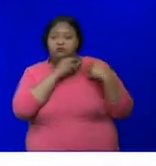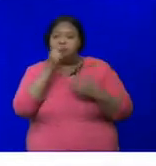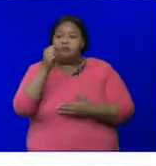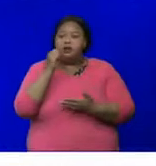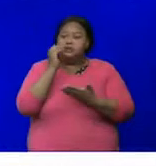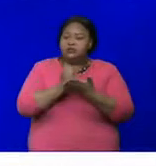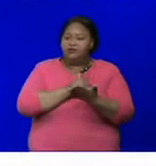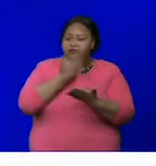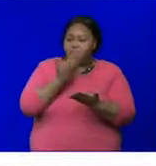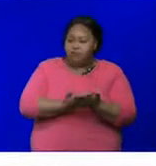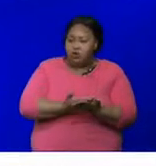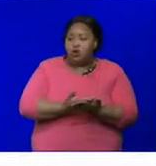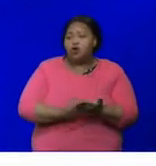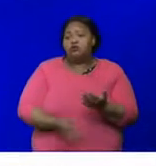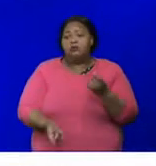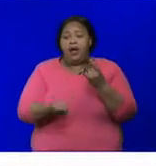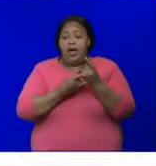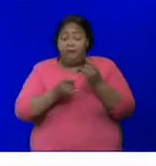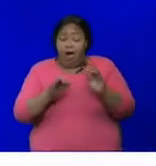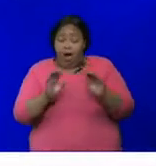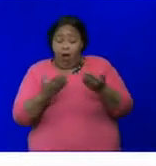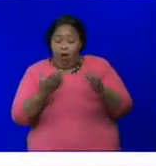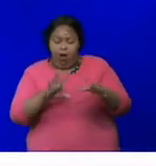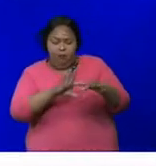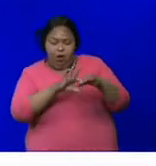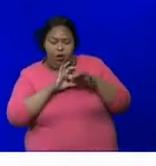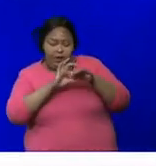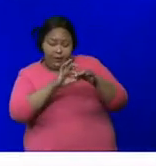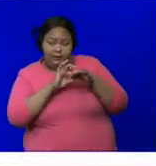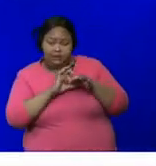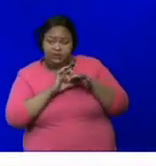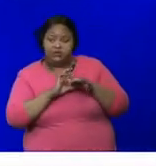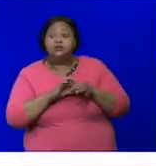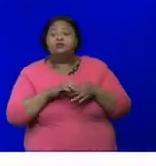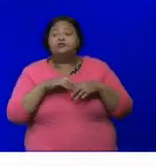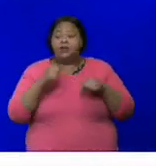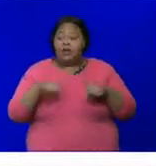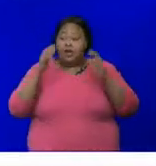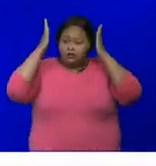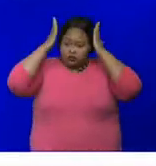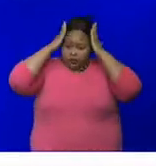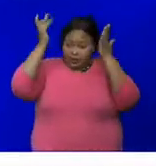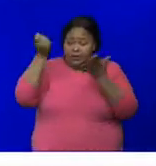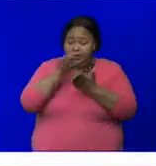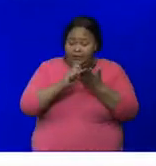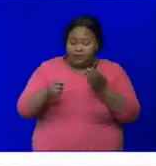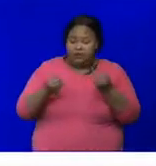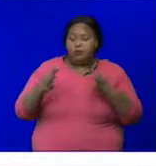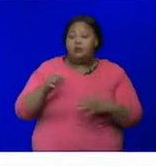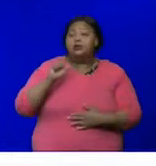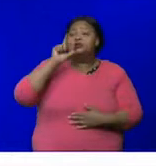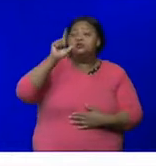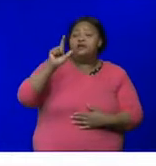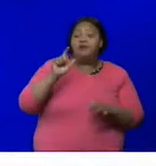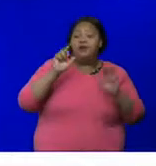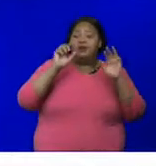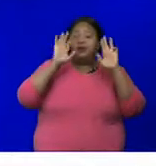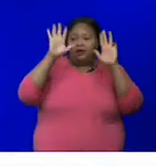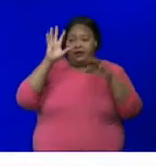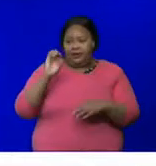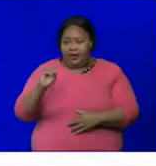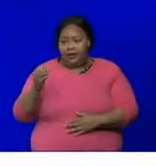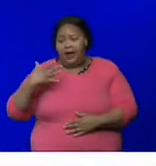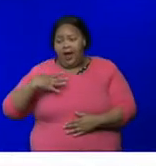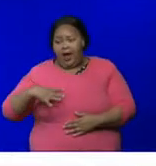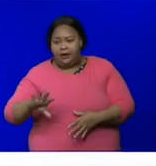kuphi, libanjiswe kuphi futhi. Tinhlangano tekonga nekubolekisa letibhalisiwe lapha eveni tingu-790. Kanzi ke